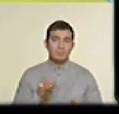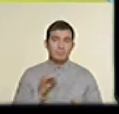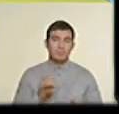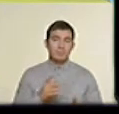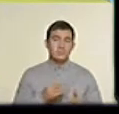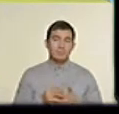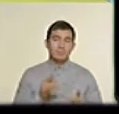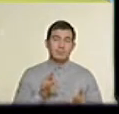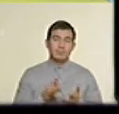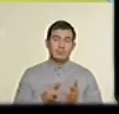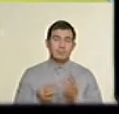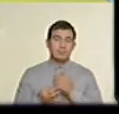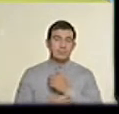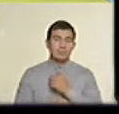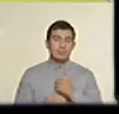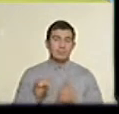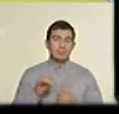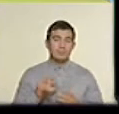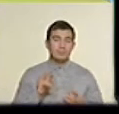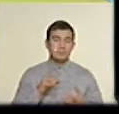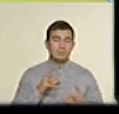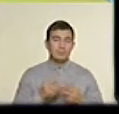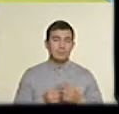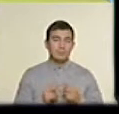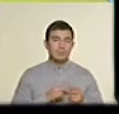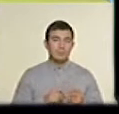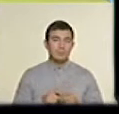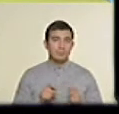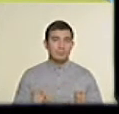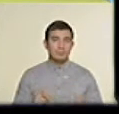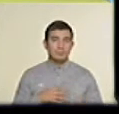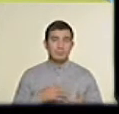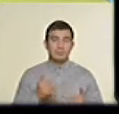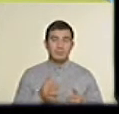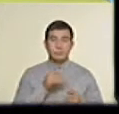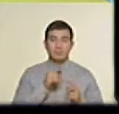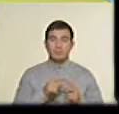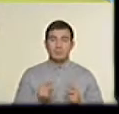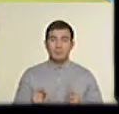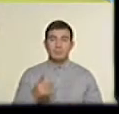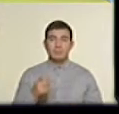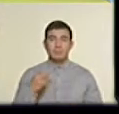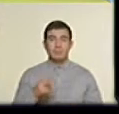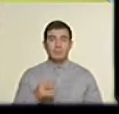asrning oxirlarida ishga tushirilgan. Bugungi